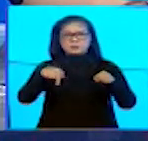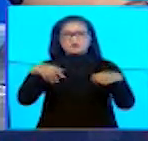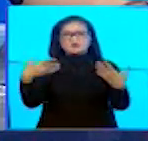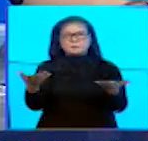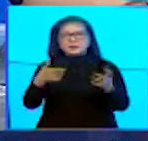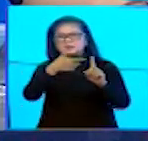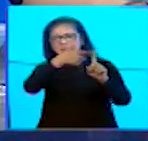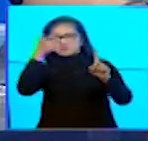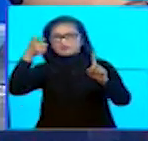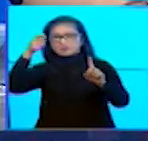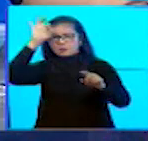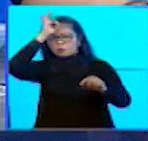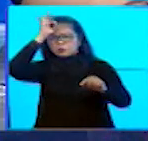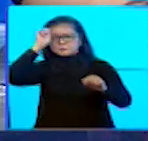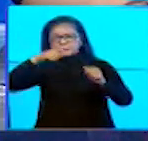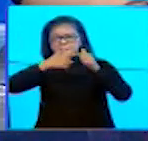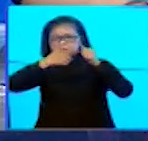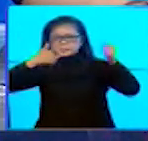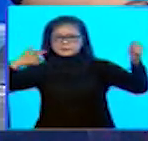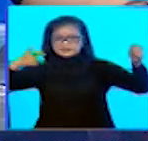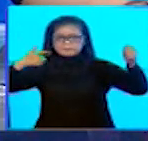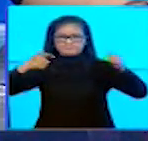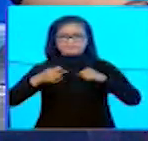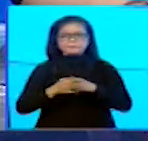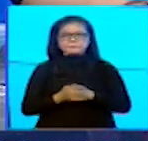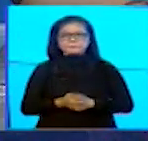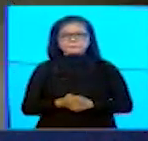ditembak karena menyerang polisi dengan senjata tajam.